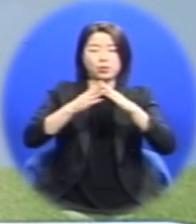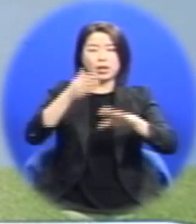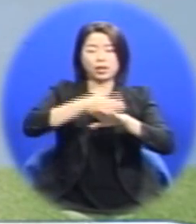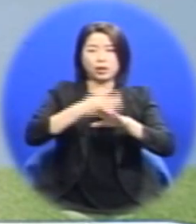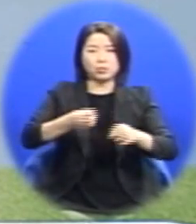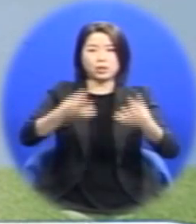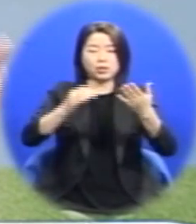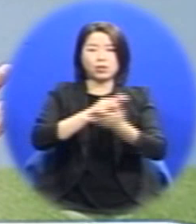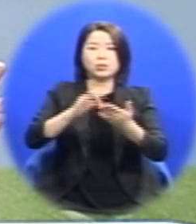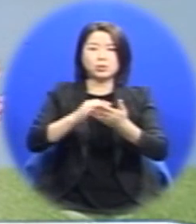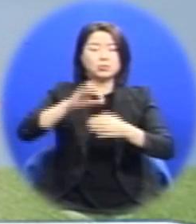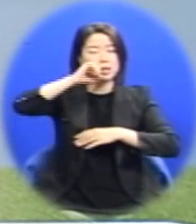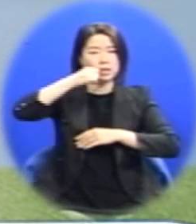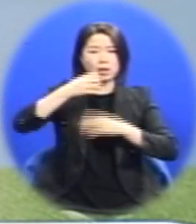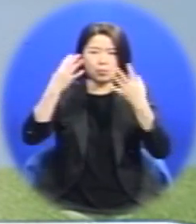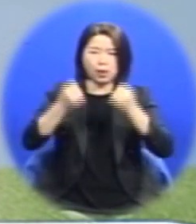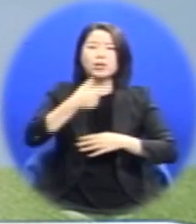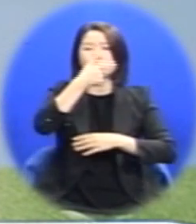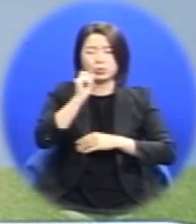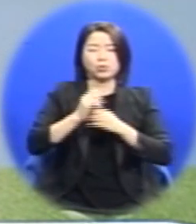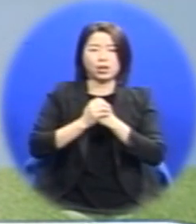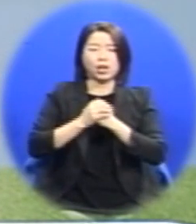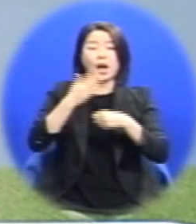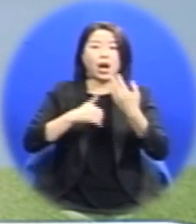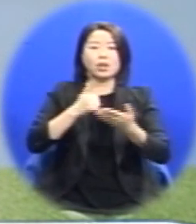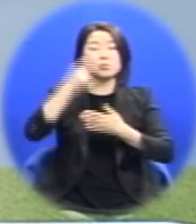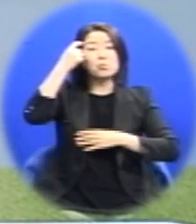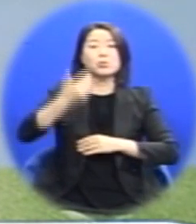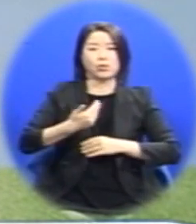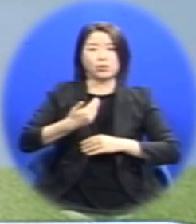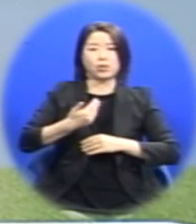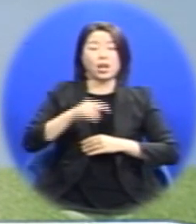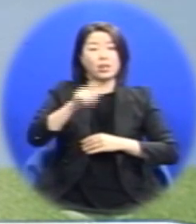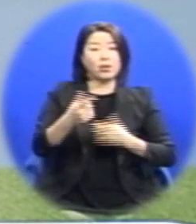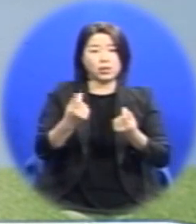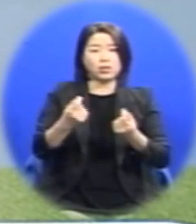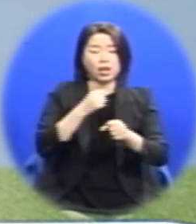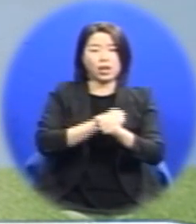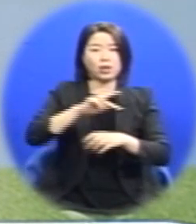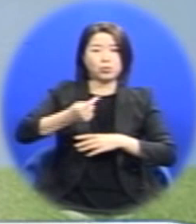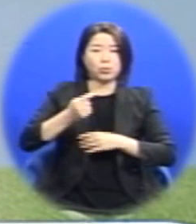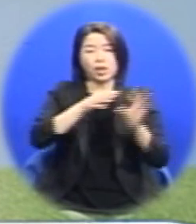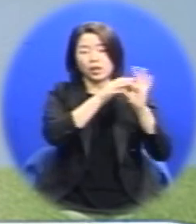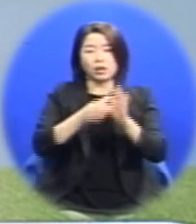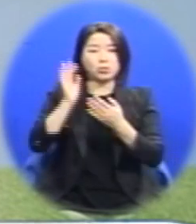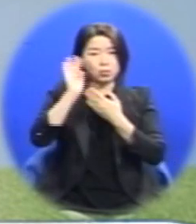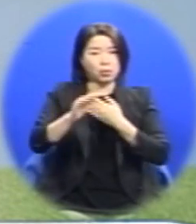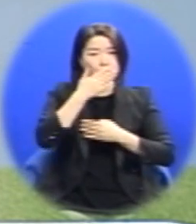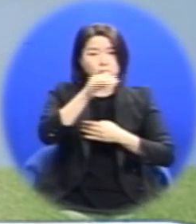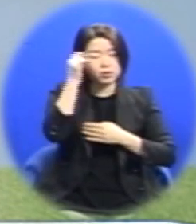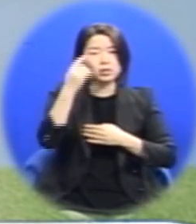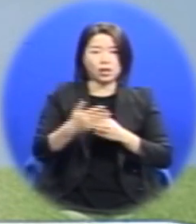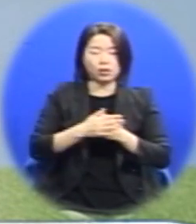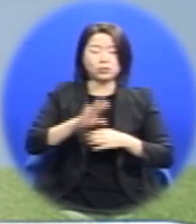헌금 예산에 많이 모자랐어. 하나님이 저에게 물으셨어요. 너 이렇게 하고도 계속 할 수 있겠냐?